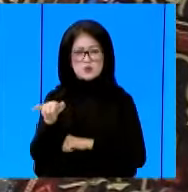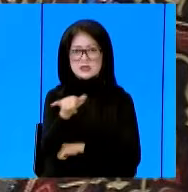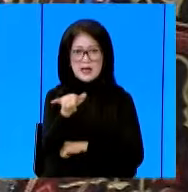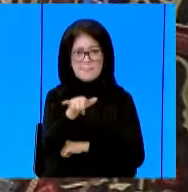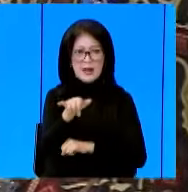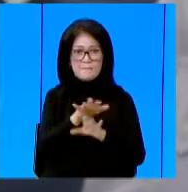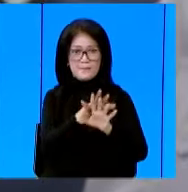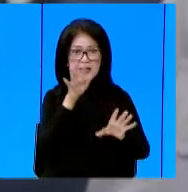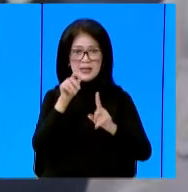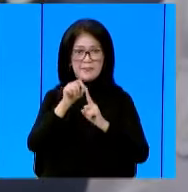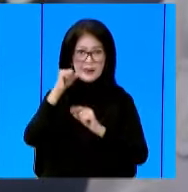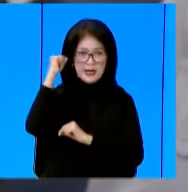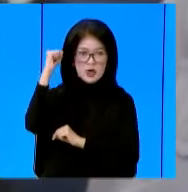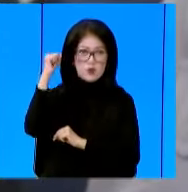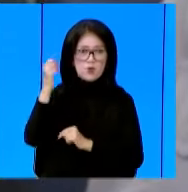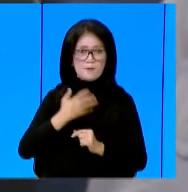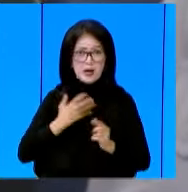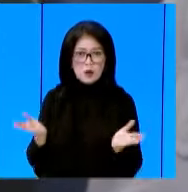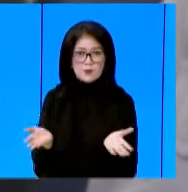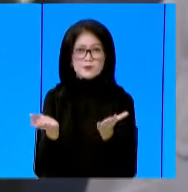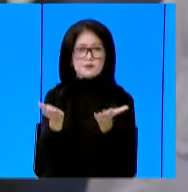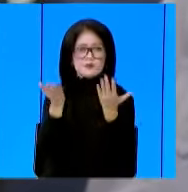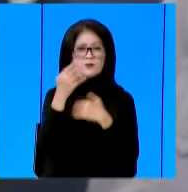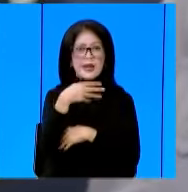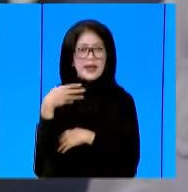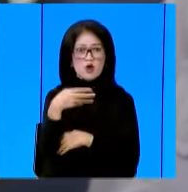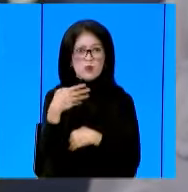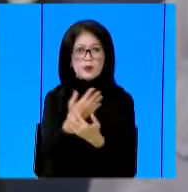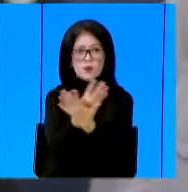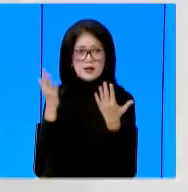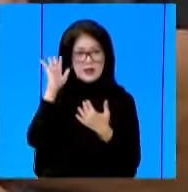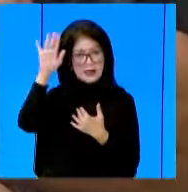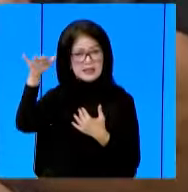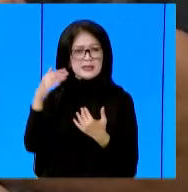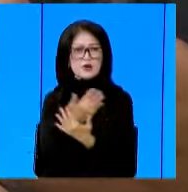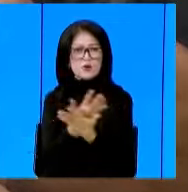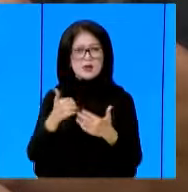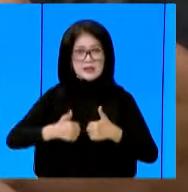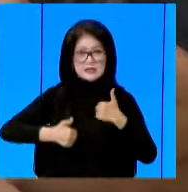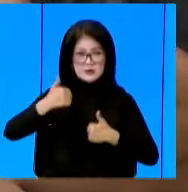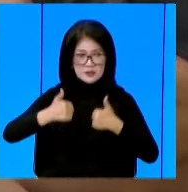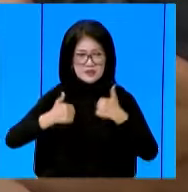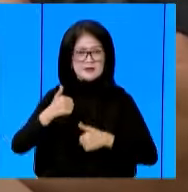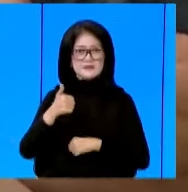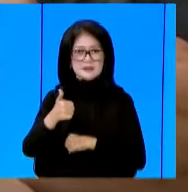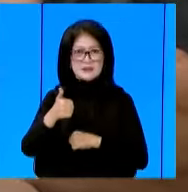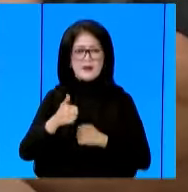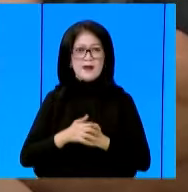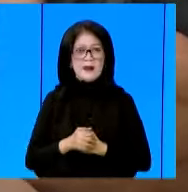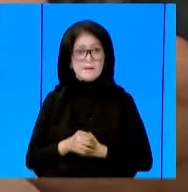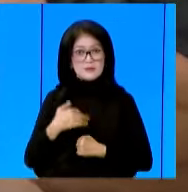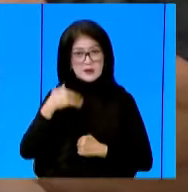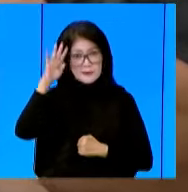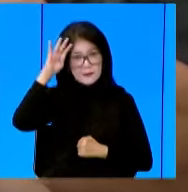fokus mengusung konsep ekonomi kerakyatan untuk meningkatkan kesejahteraan masyarakat. Saya langkah-langkah depan, saya akan